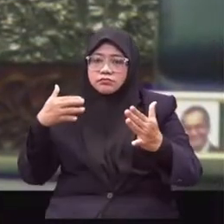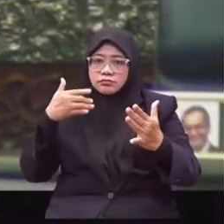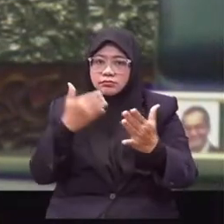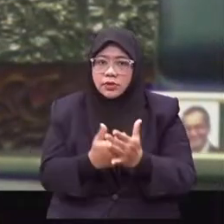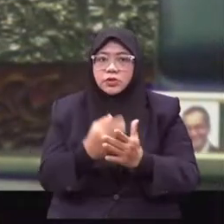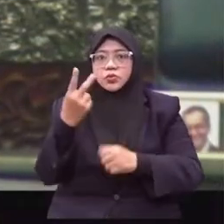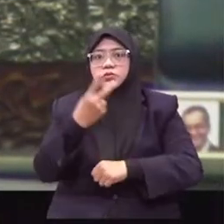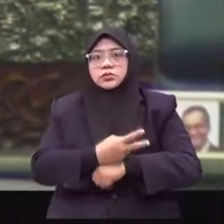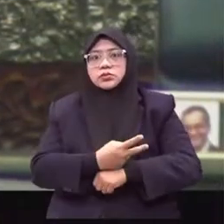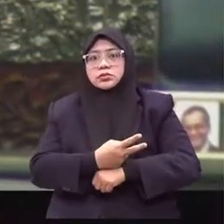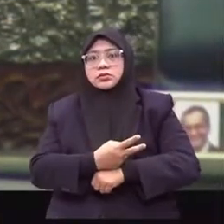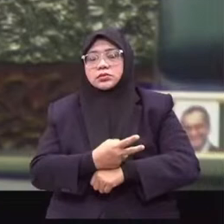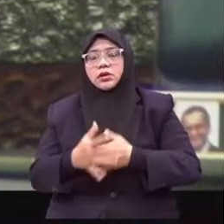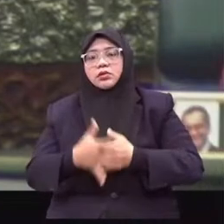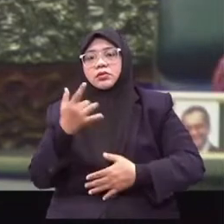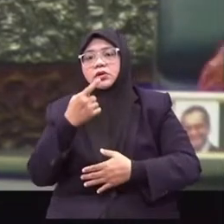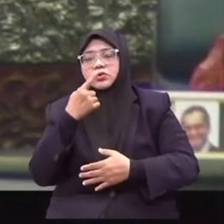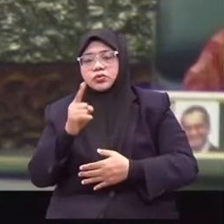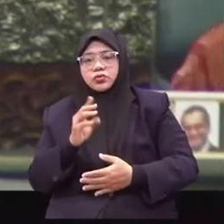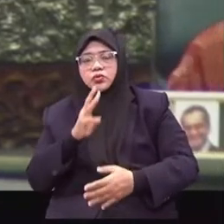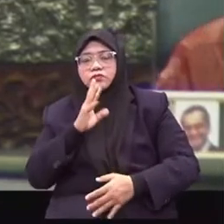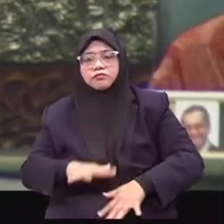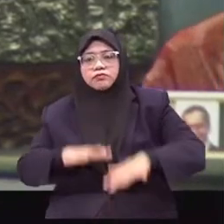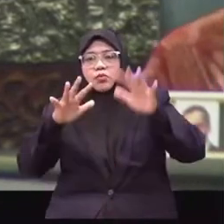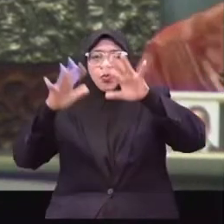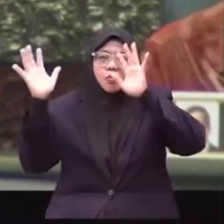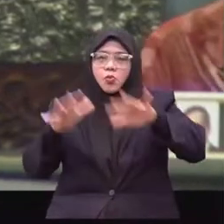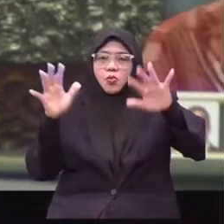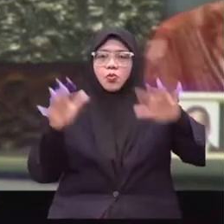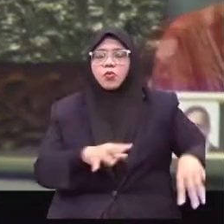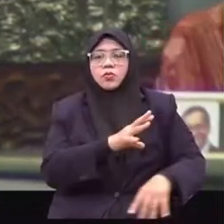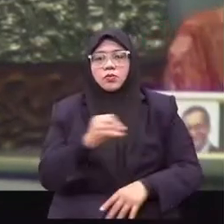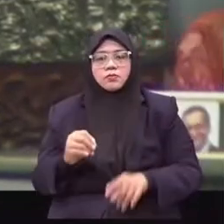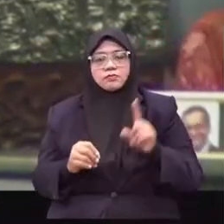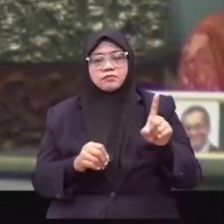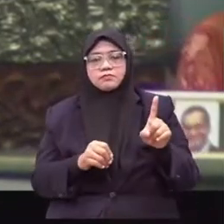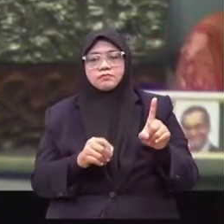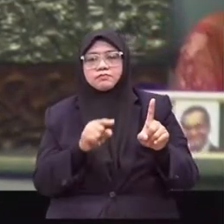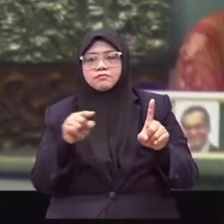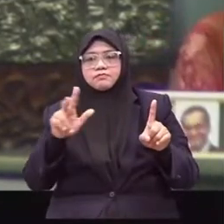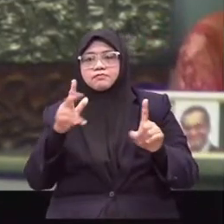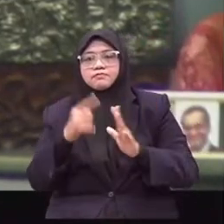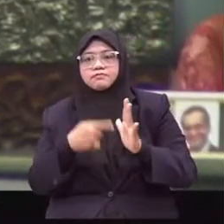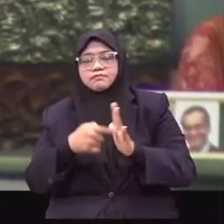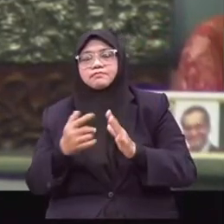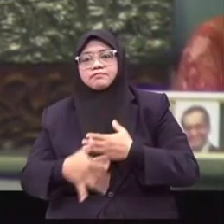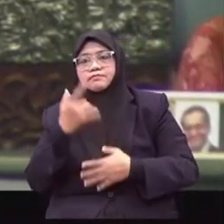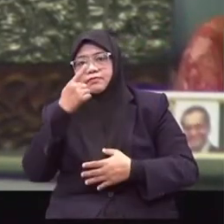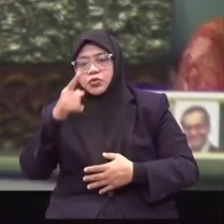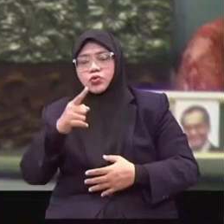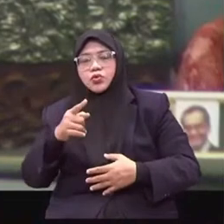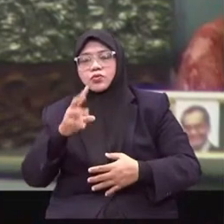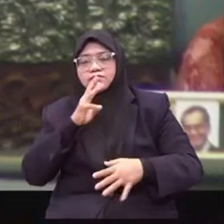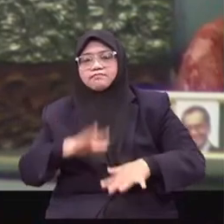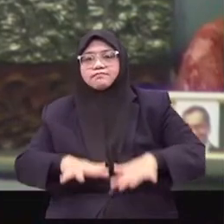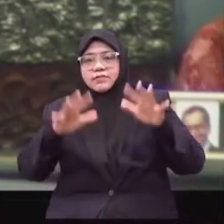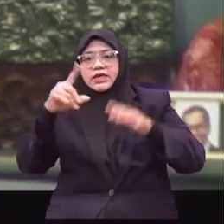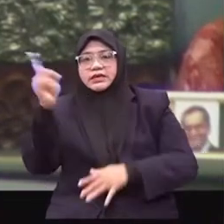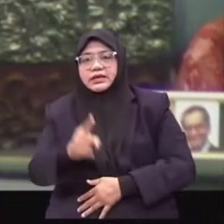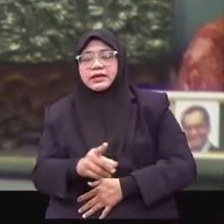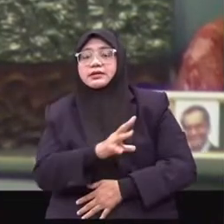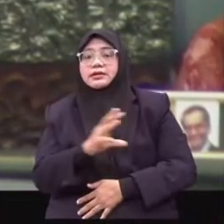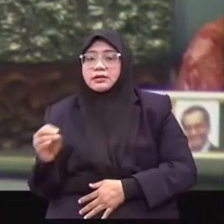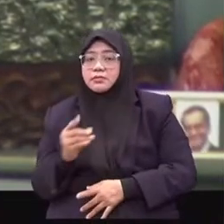2 hari lebih awal untuk banjir monsun dan satu hingga tiga jam lebih awal untuk banjir kilat tetapi